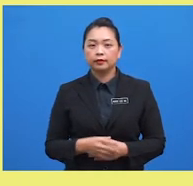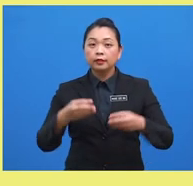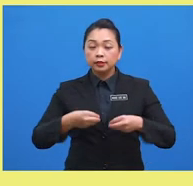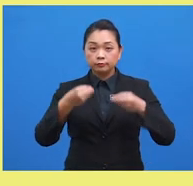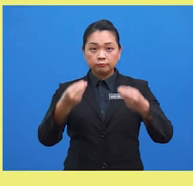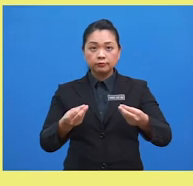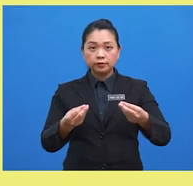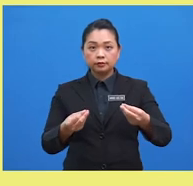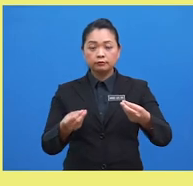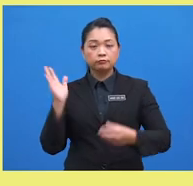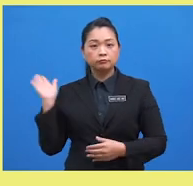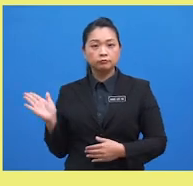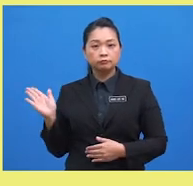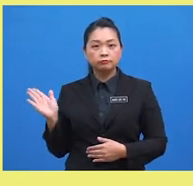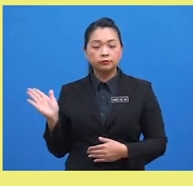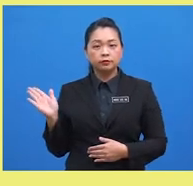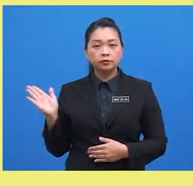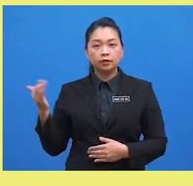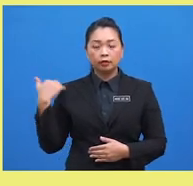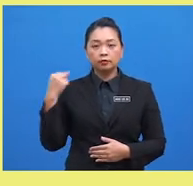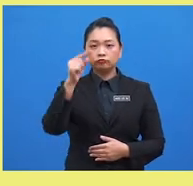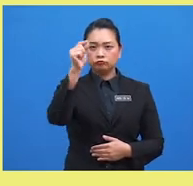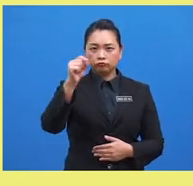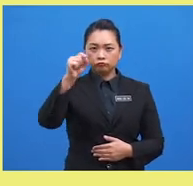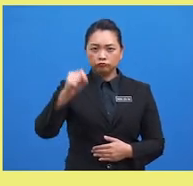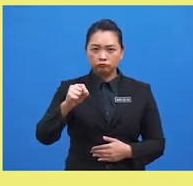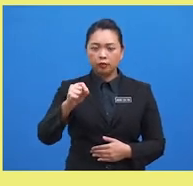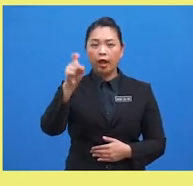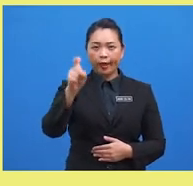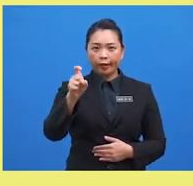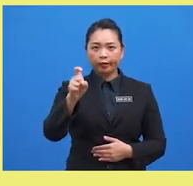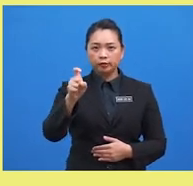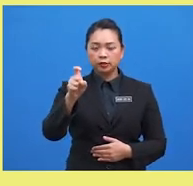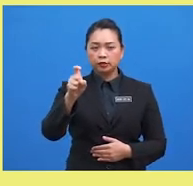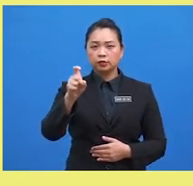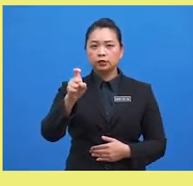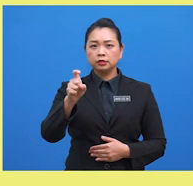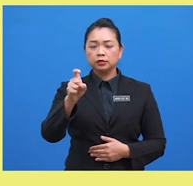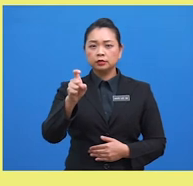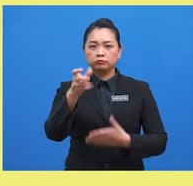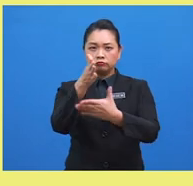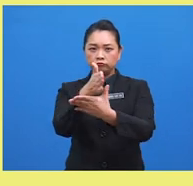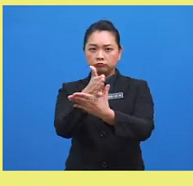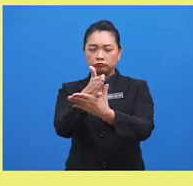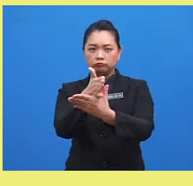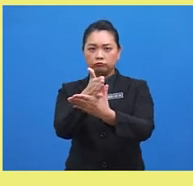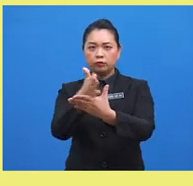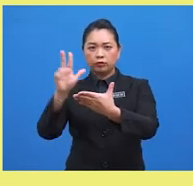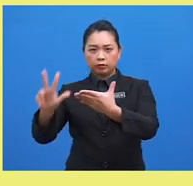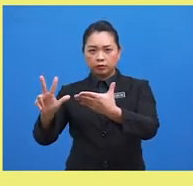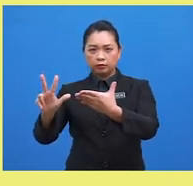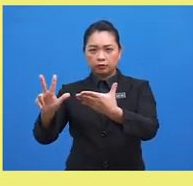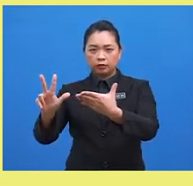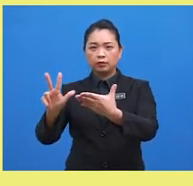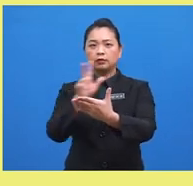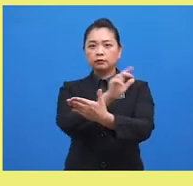Diberi bahawa set semester X lebih besar atau sama dengan 3